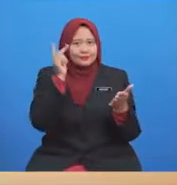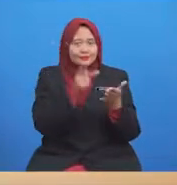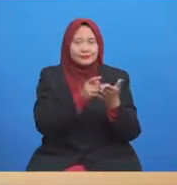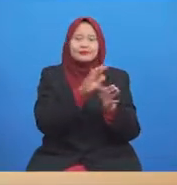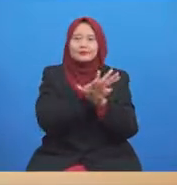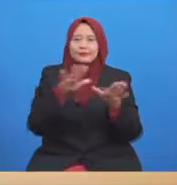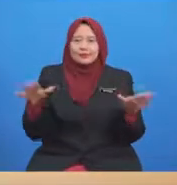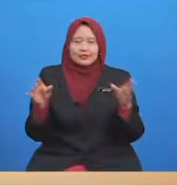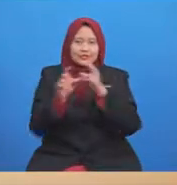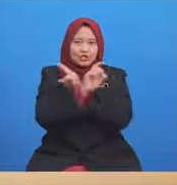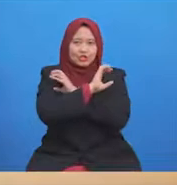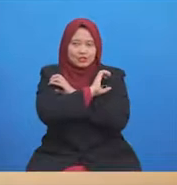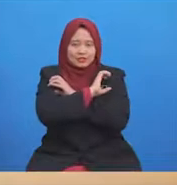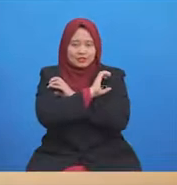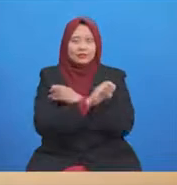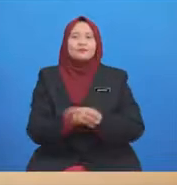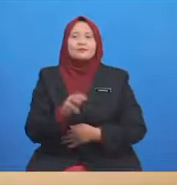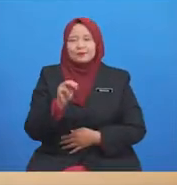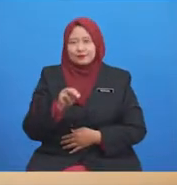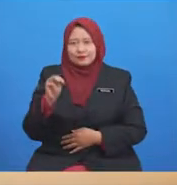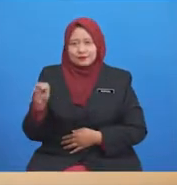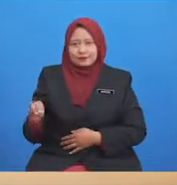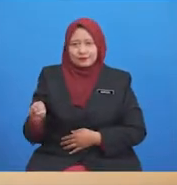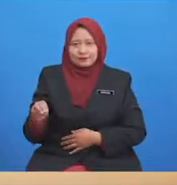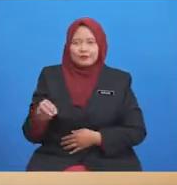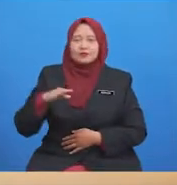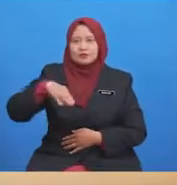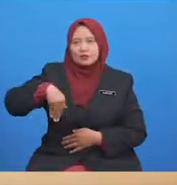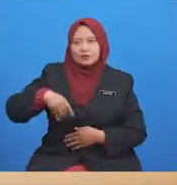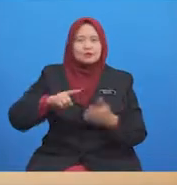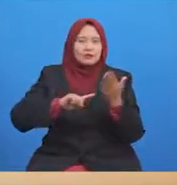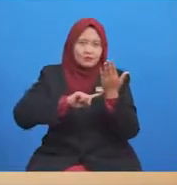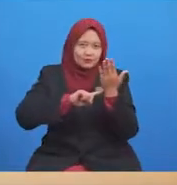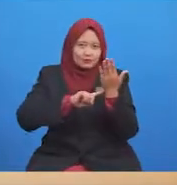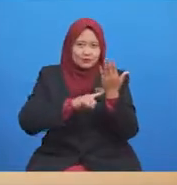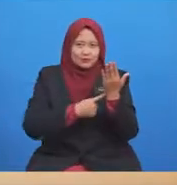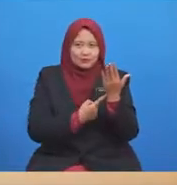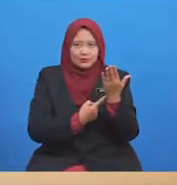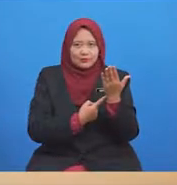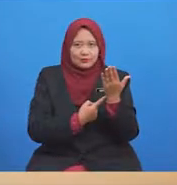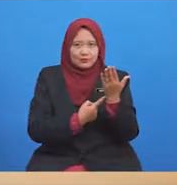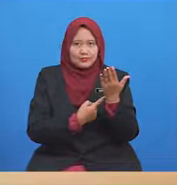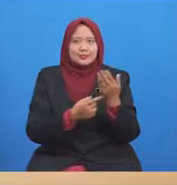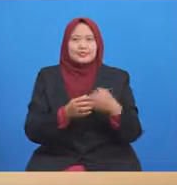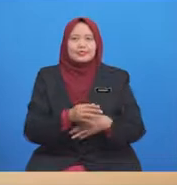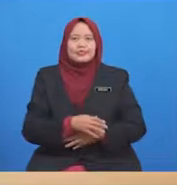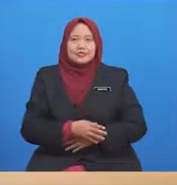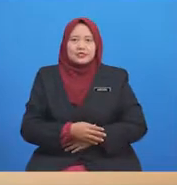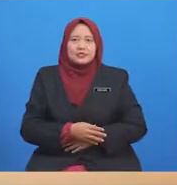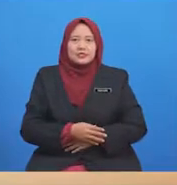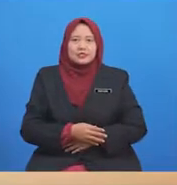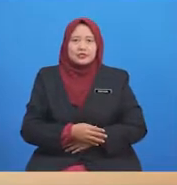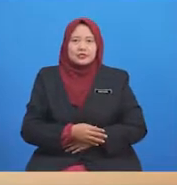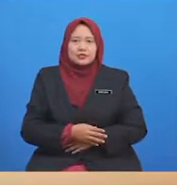cinta. Murid-murid sekalian, sebelum kita mulakan pembelajaran pada hari ini,